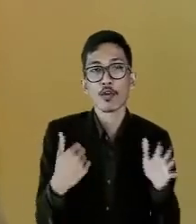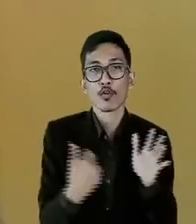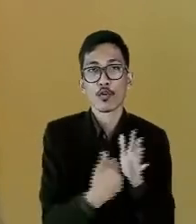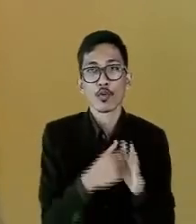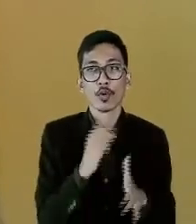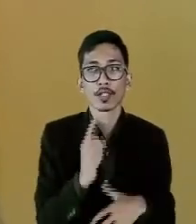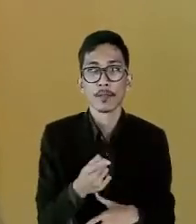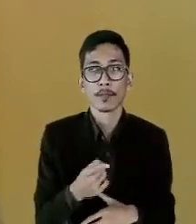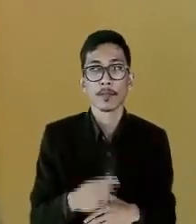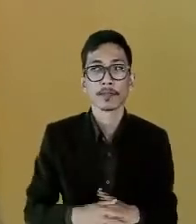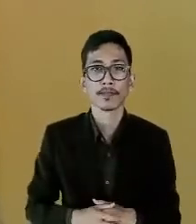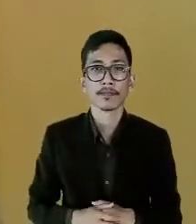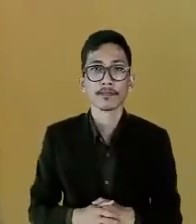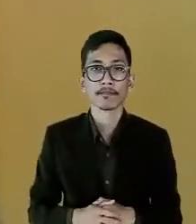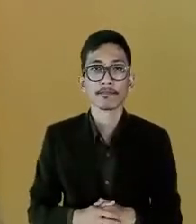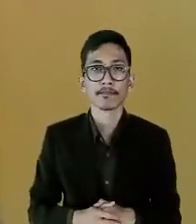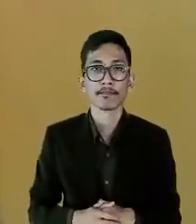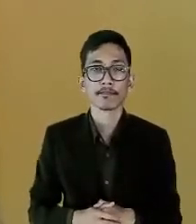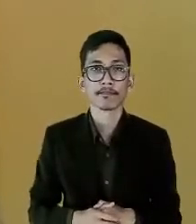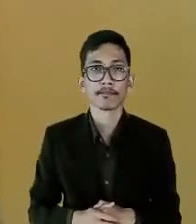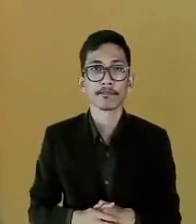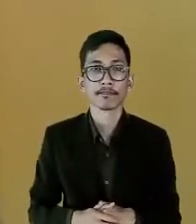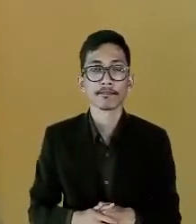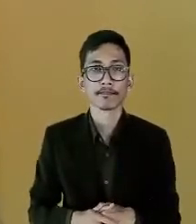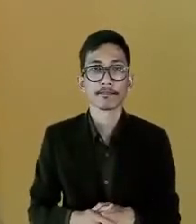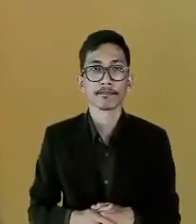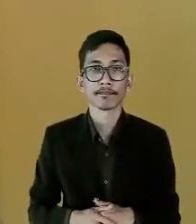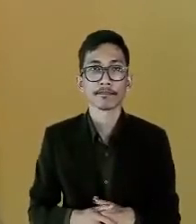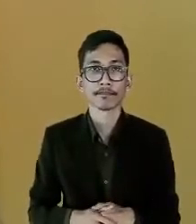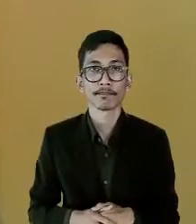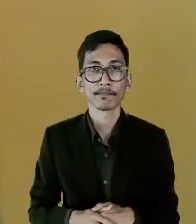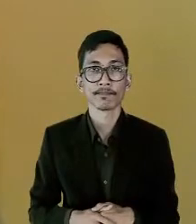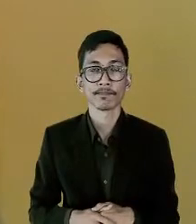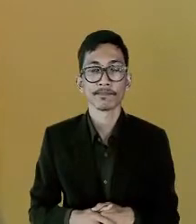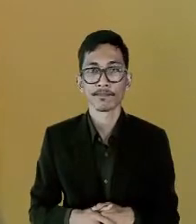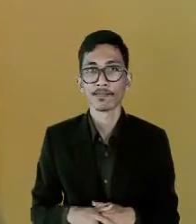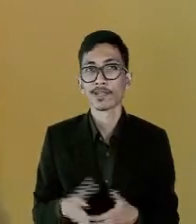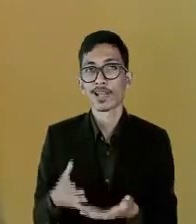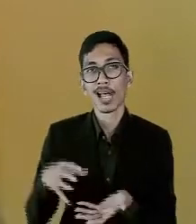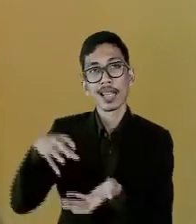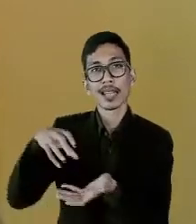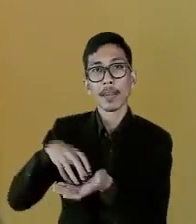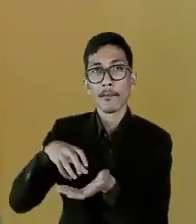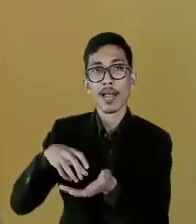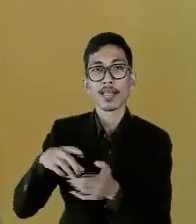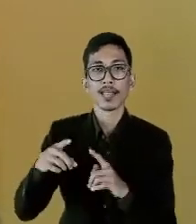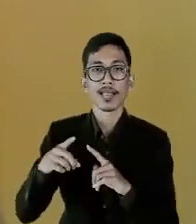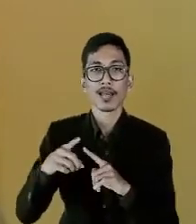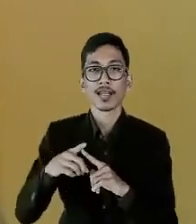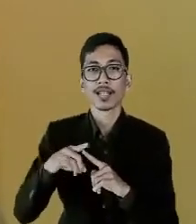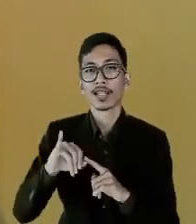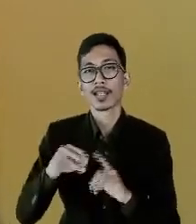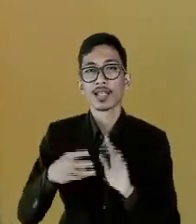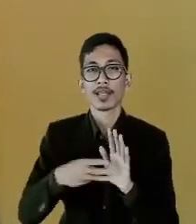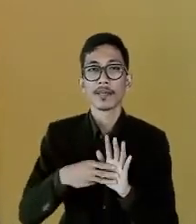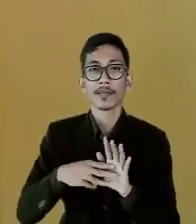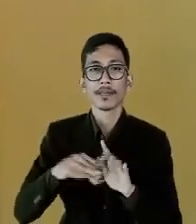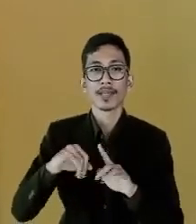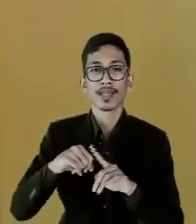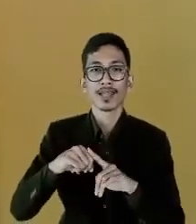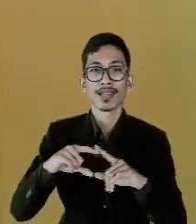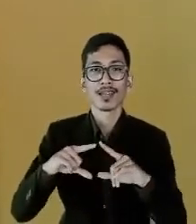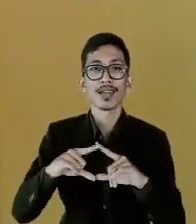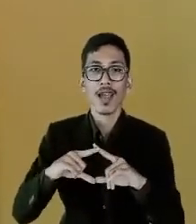data COVID yang menunjukkan bahwa penularan COVID-19 di Kabupaten Mimika saat ini bisa kita kendalikan.